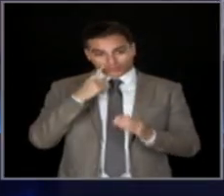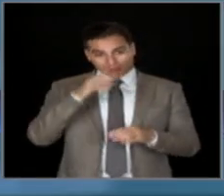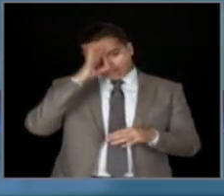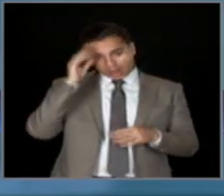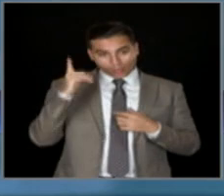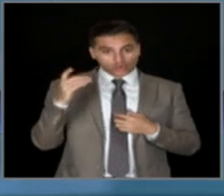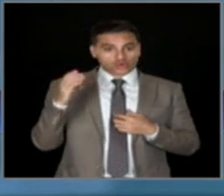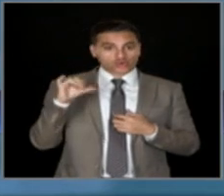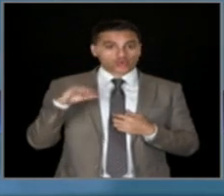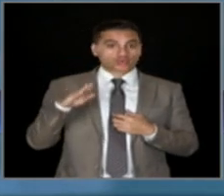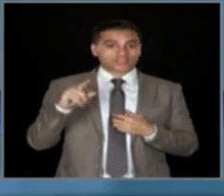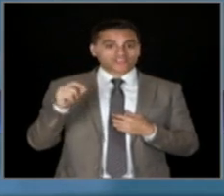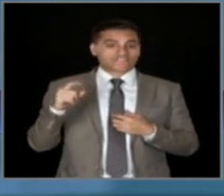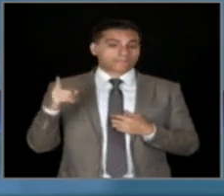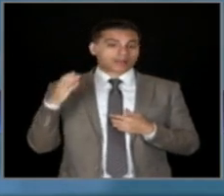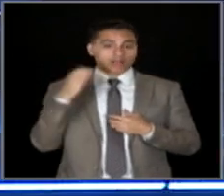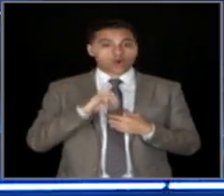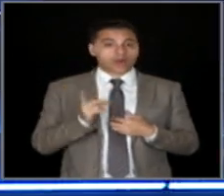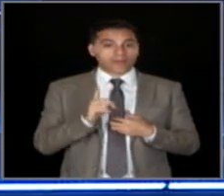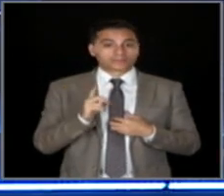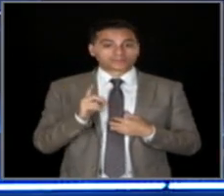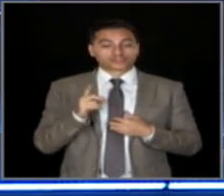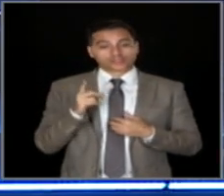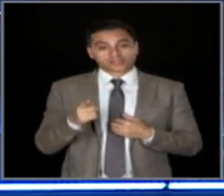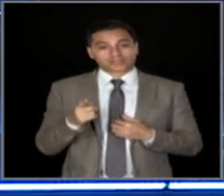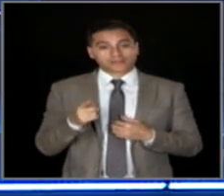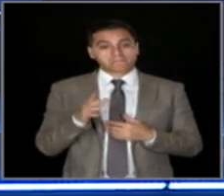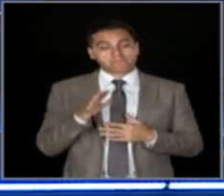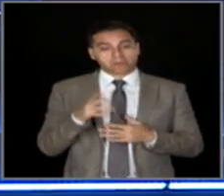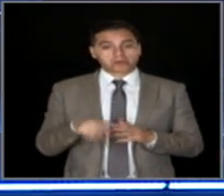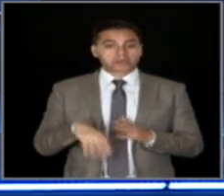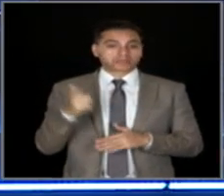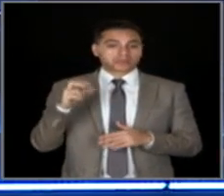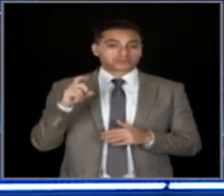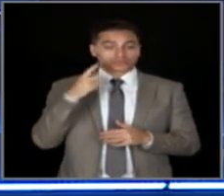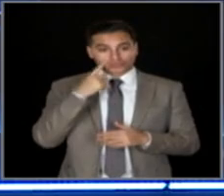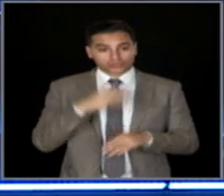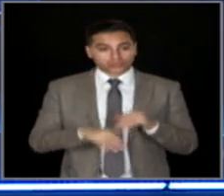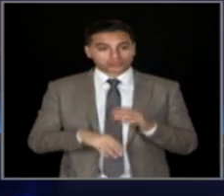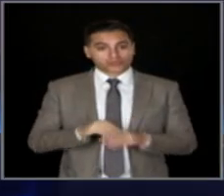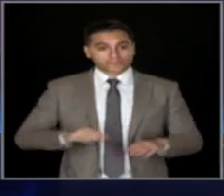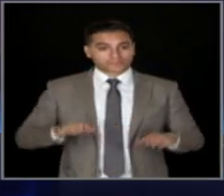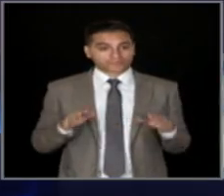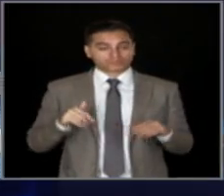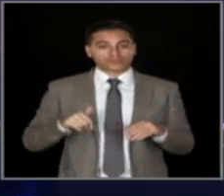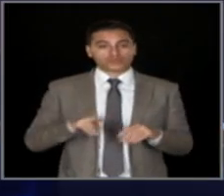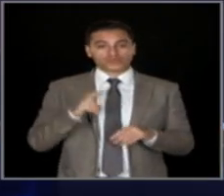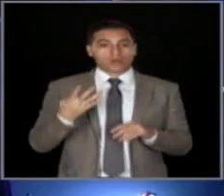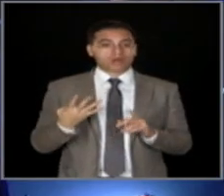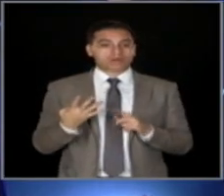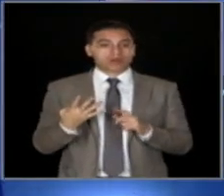حتى لو يوسف ما جاوبش ممكن يرجع ب 25. السؤال